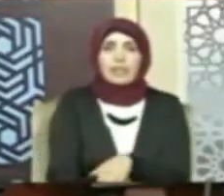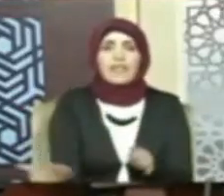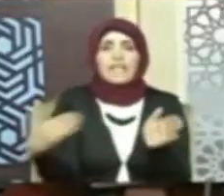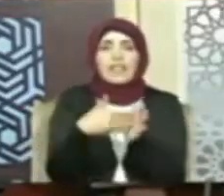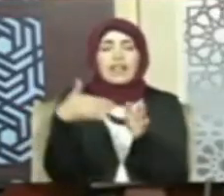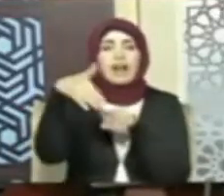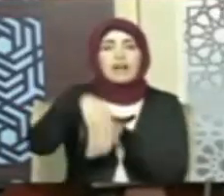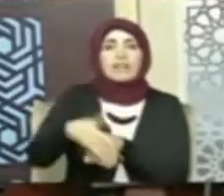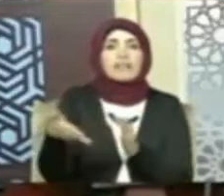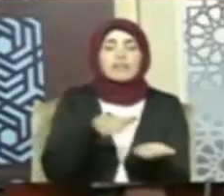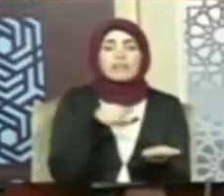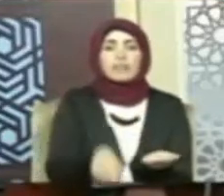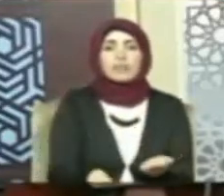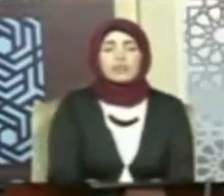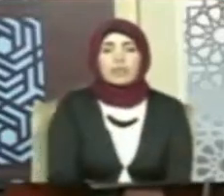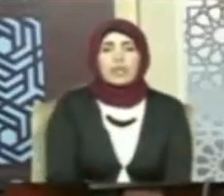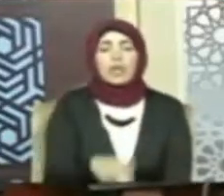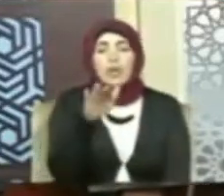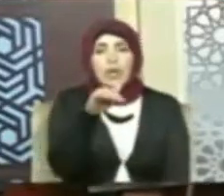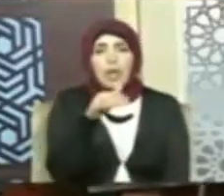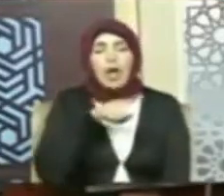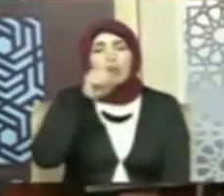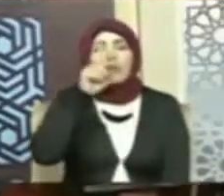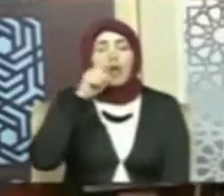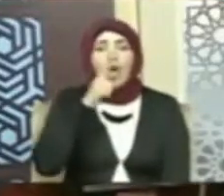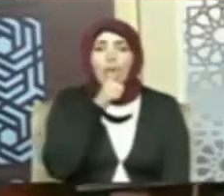ولقد جئتمونا فرادى.